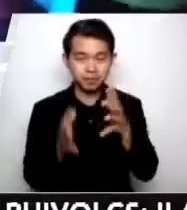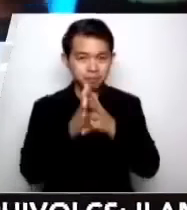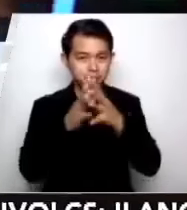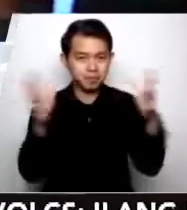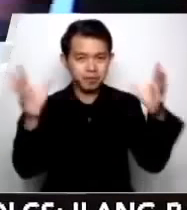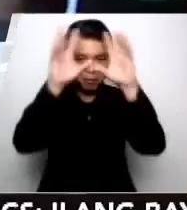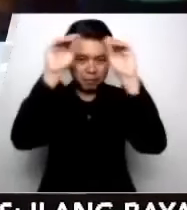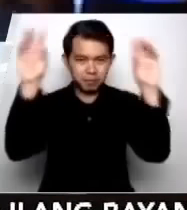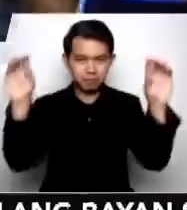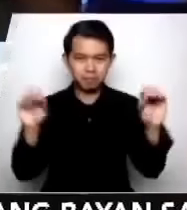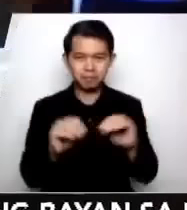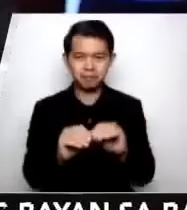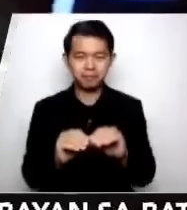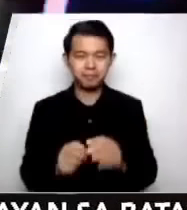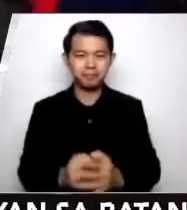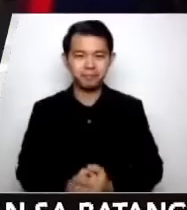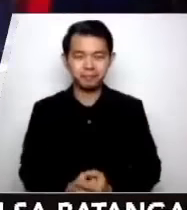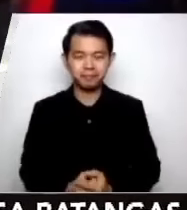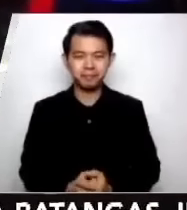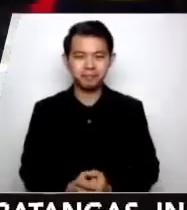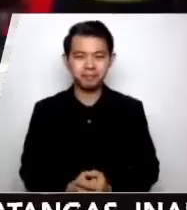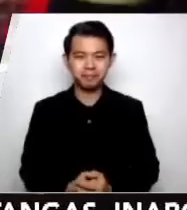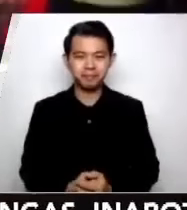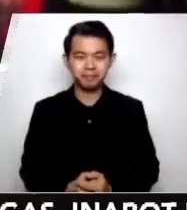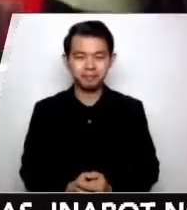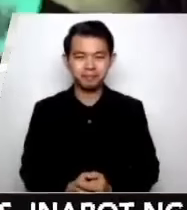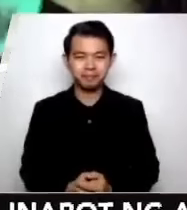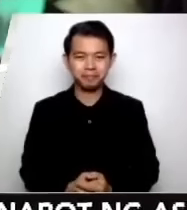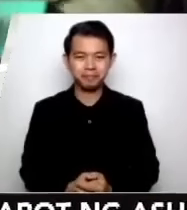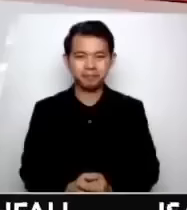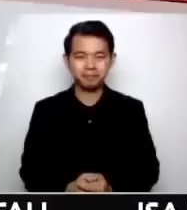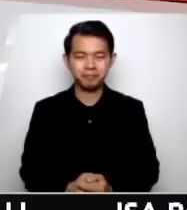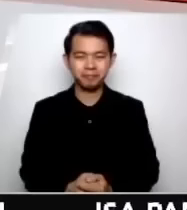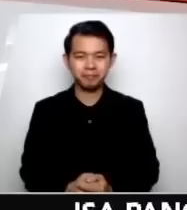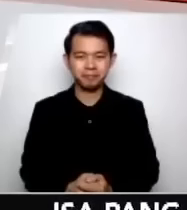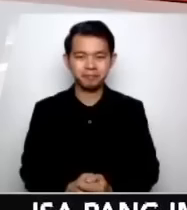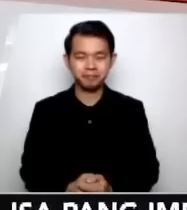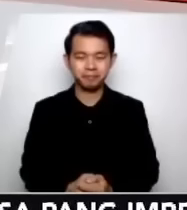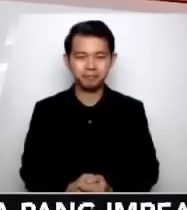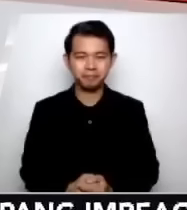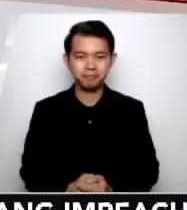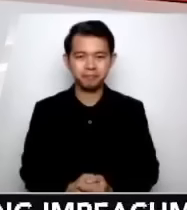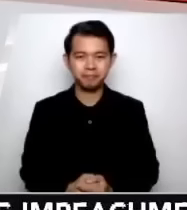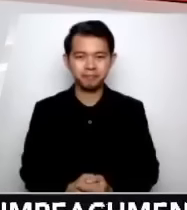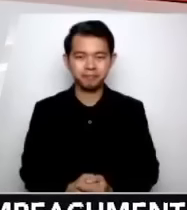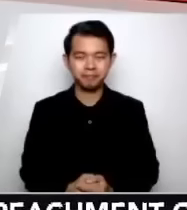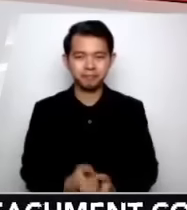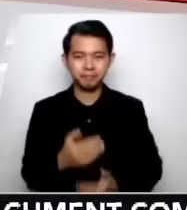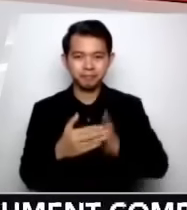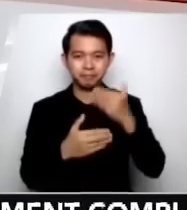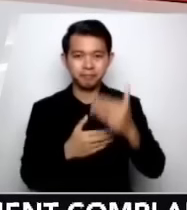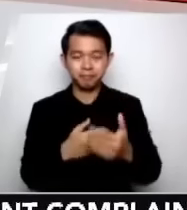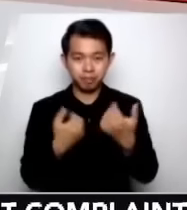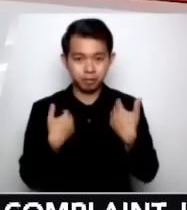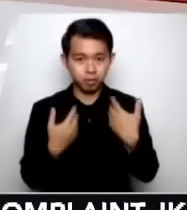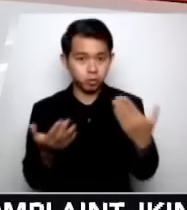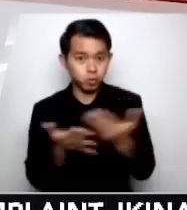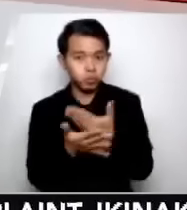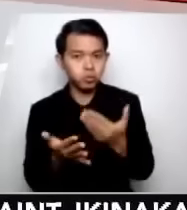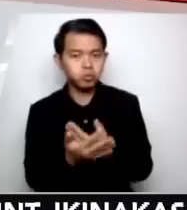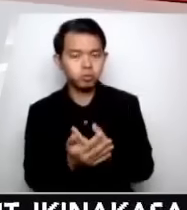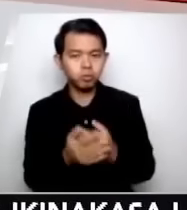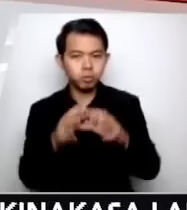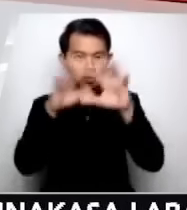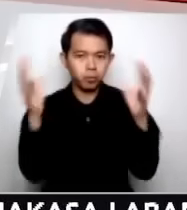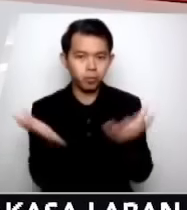Mariz Umali nagbabalita para sa GMA Integrated News. Nakagawa ng bago at pambihirang world record ang halos